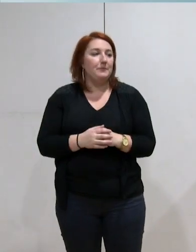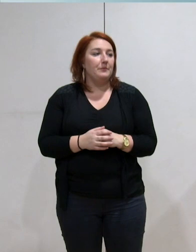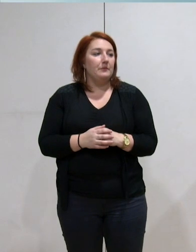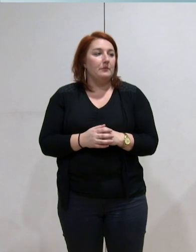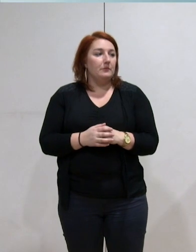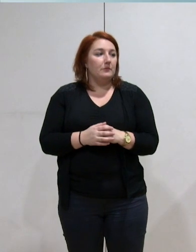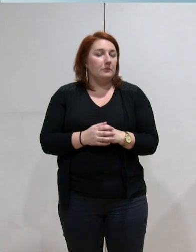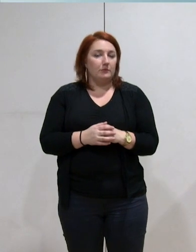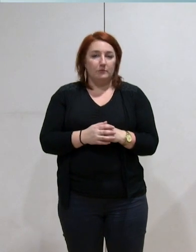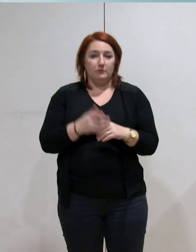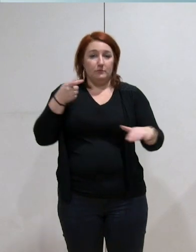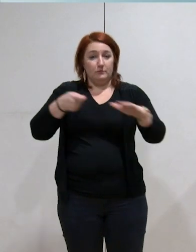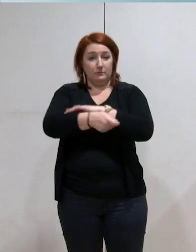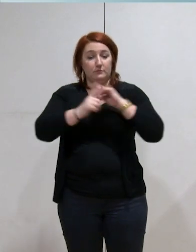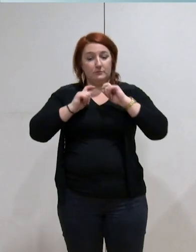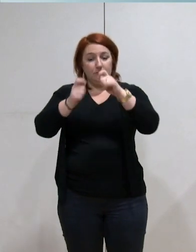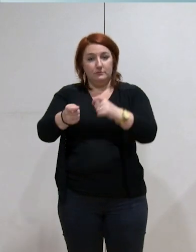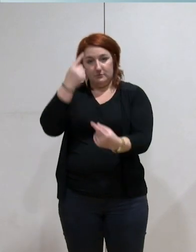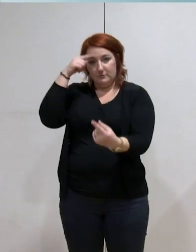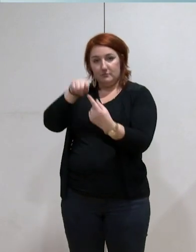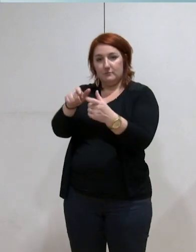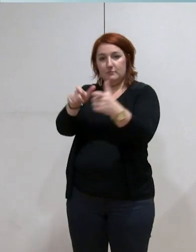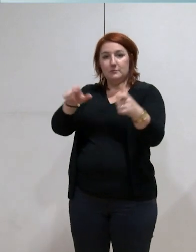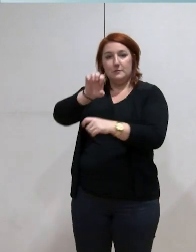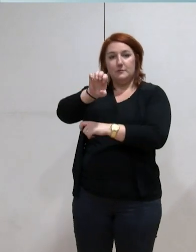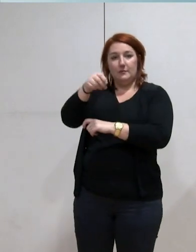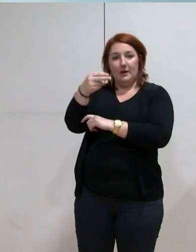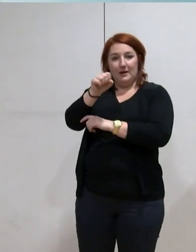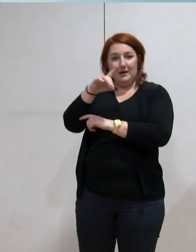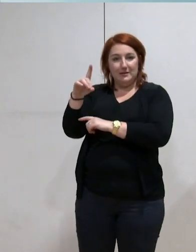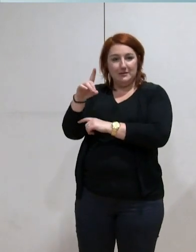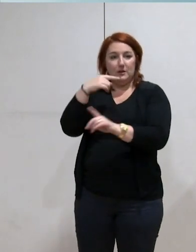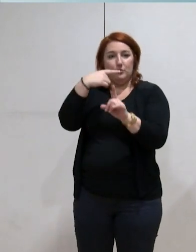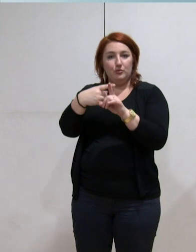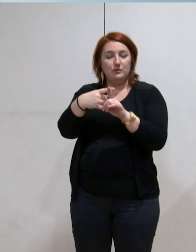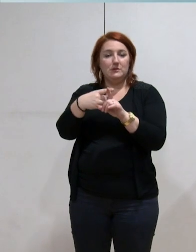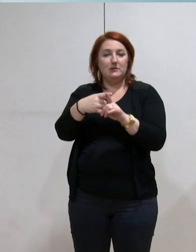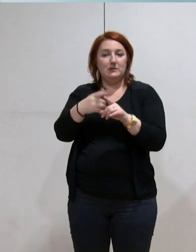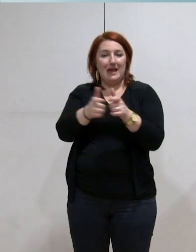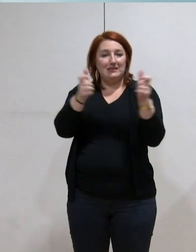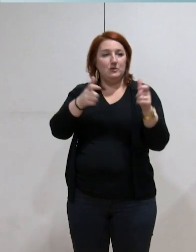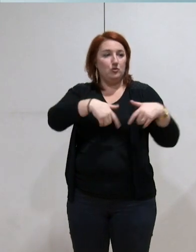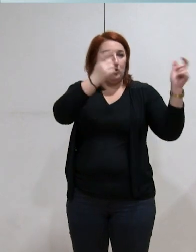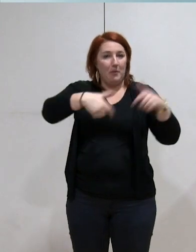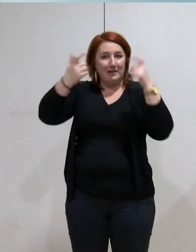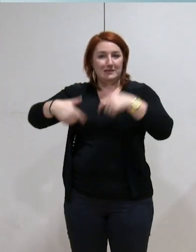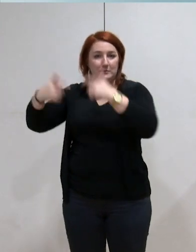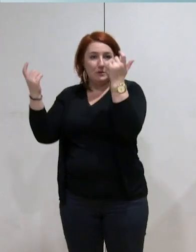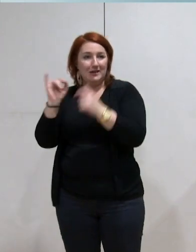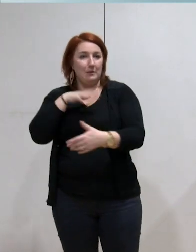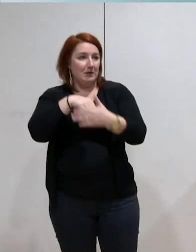l'attribution de subvention à lesad et et à l'Institut d'urbanisme qui ne prend pas part au